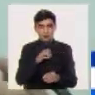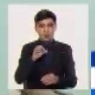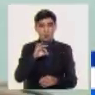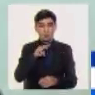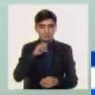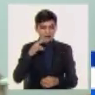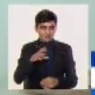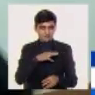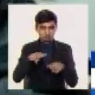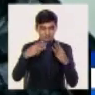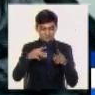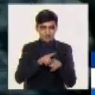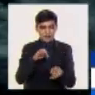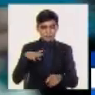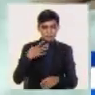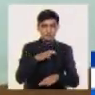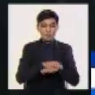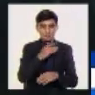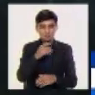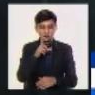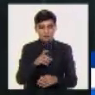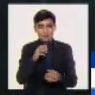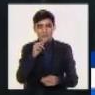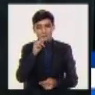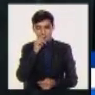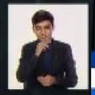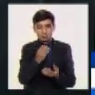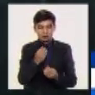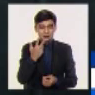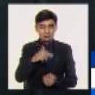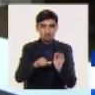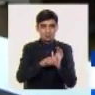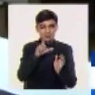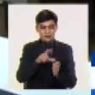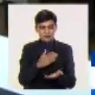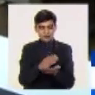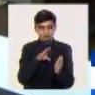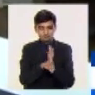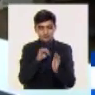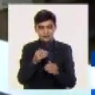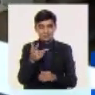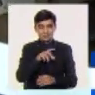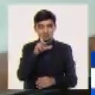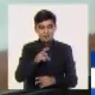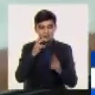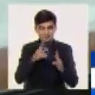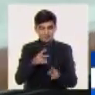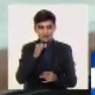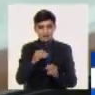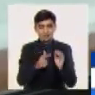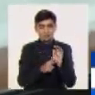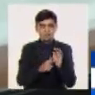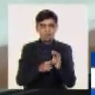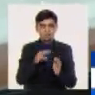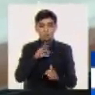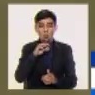онлайн-режиме. Помимо бывшего банкира, обвиняемыми по делу проходят 36 человек, потерпевших трое. Дело состоит из 700